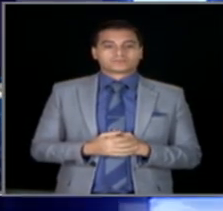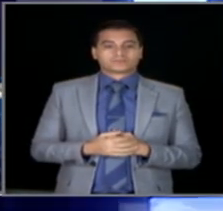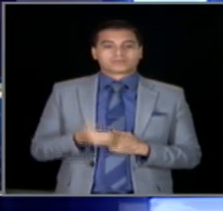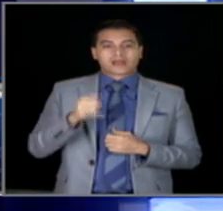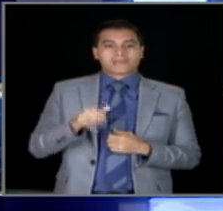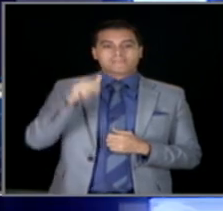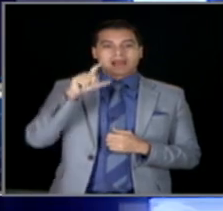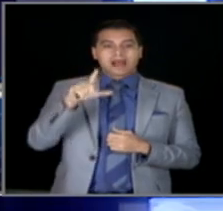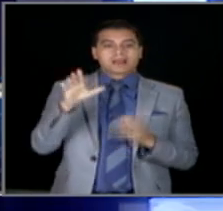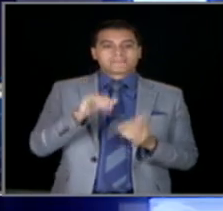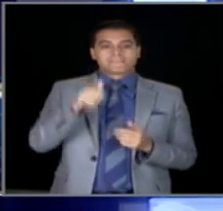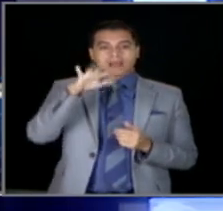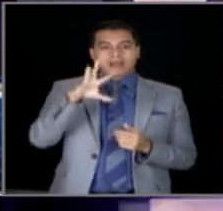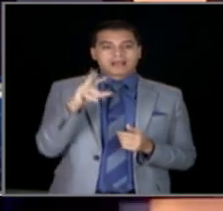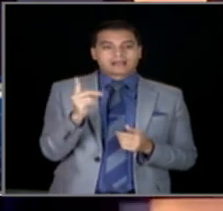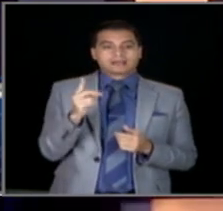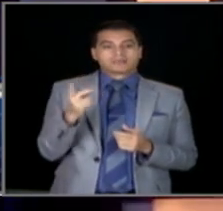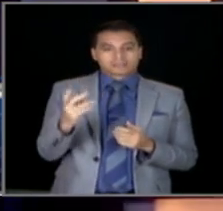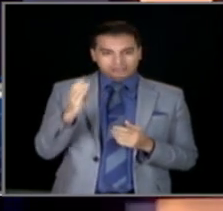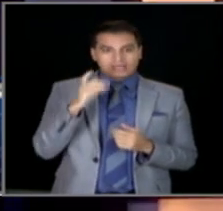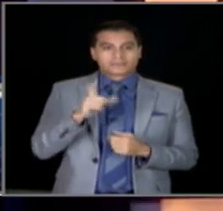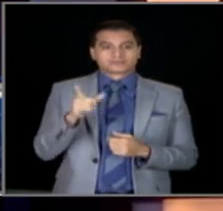أمل ماهر. إجابة صحيحة.